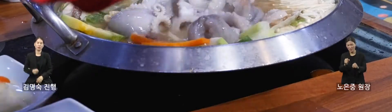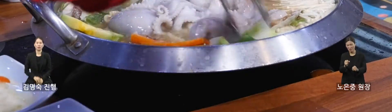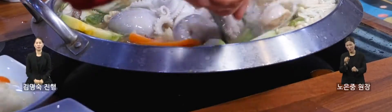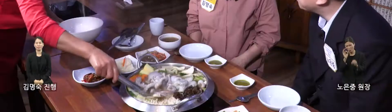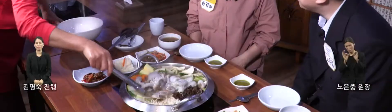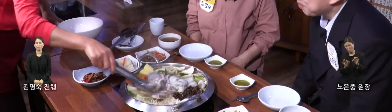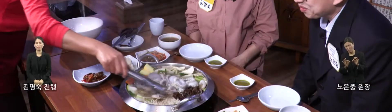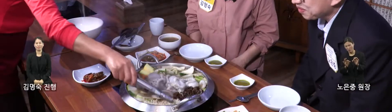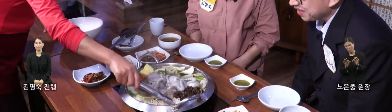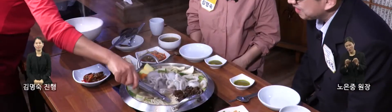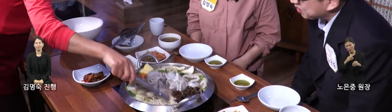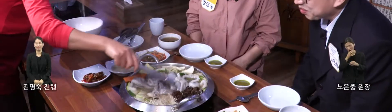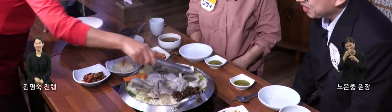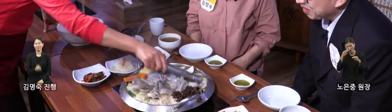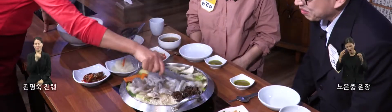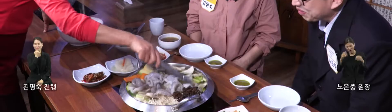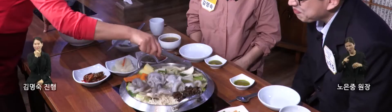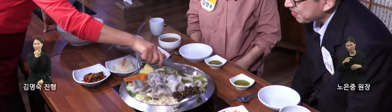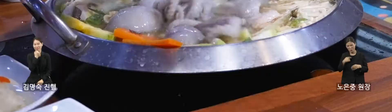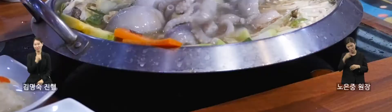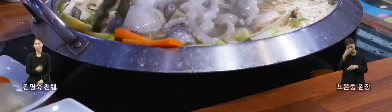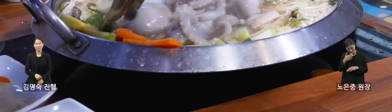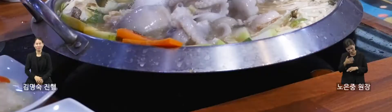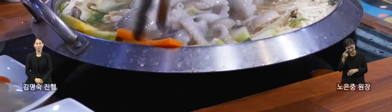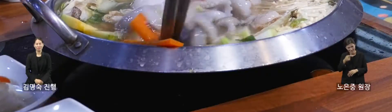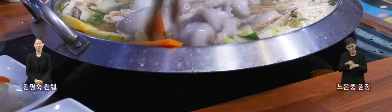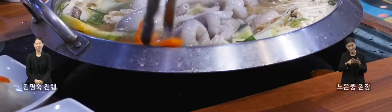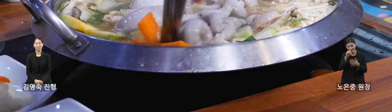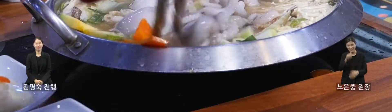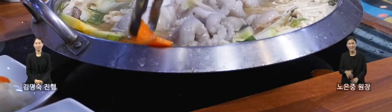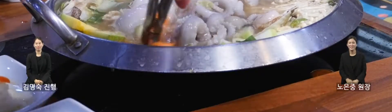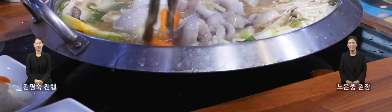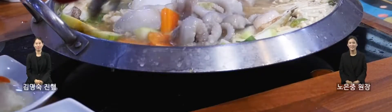이렇게 보면서 즐거워하는 모습이 죄송하기도 하고.